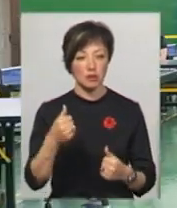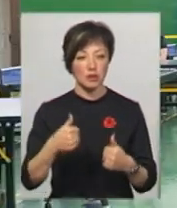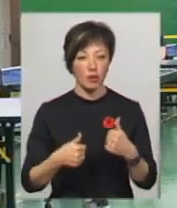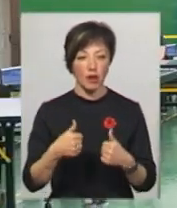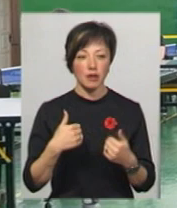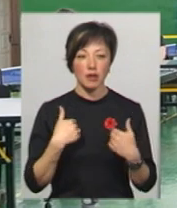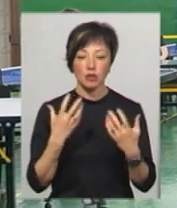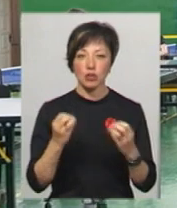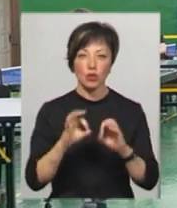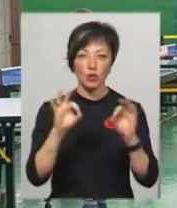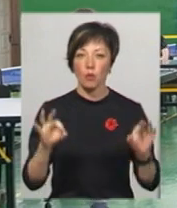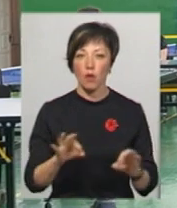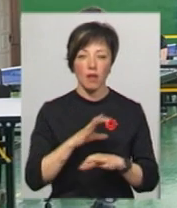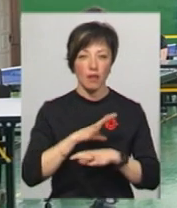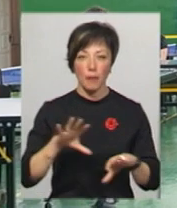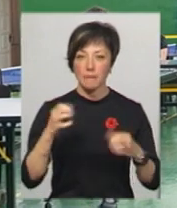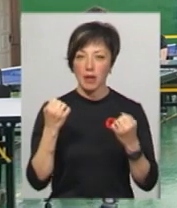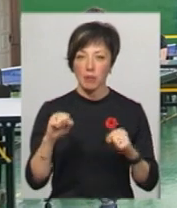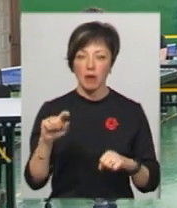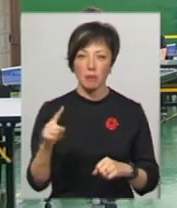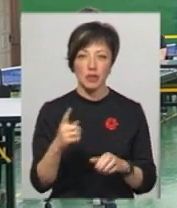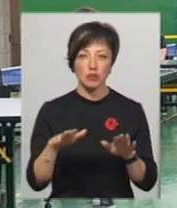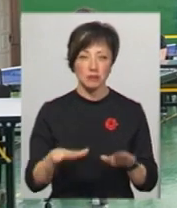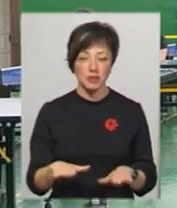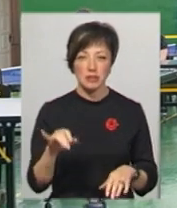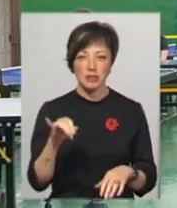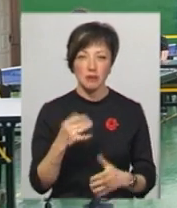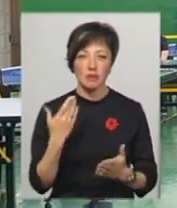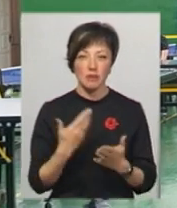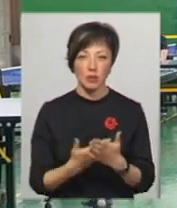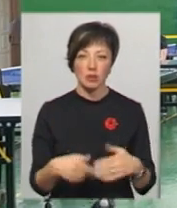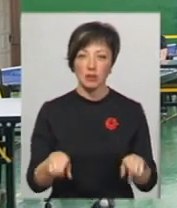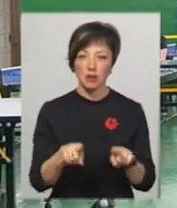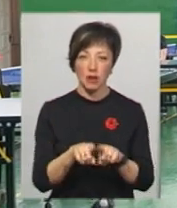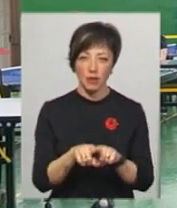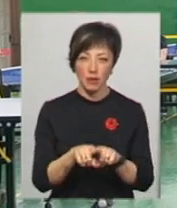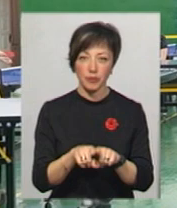Я ще ніколи не перемагав перше місце, і от така,